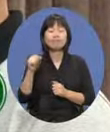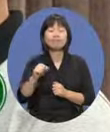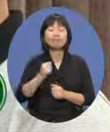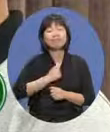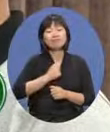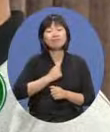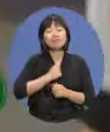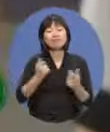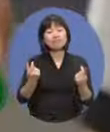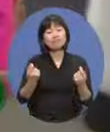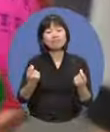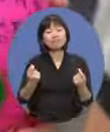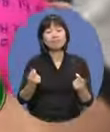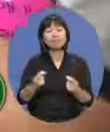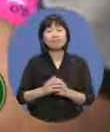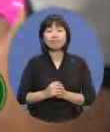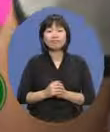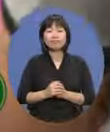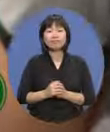답답했겠구나.